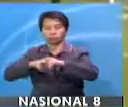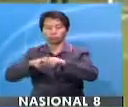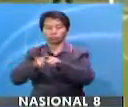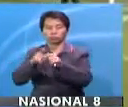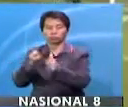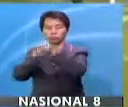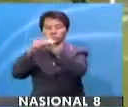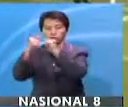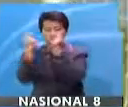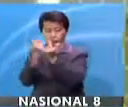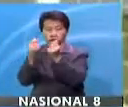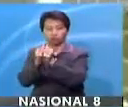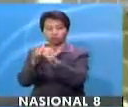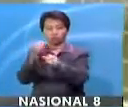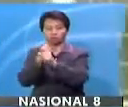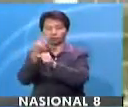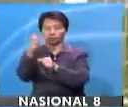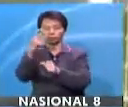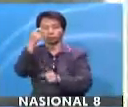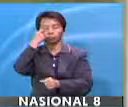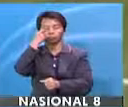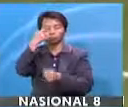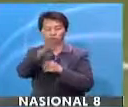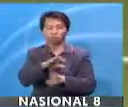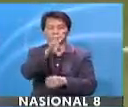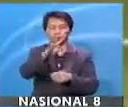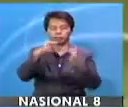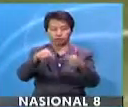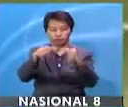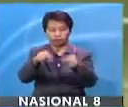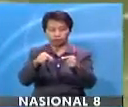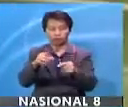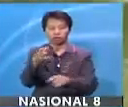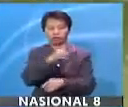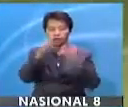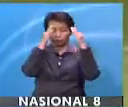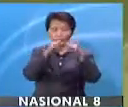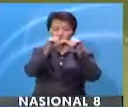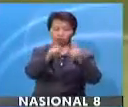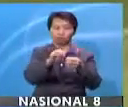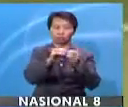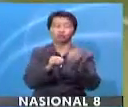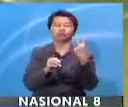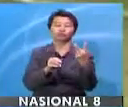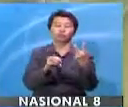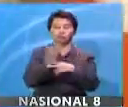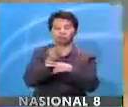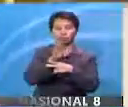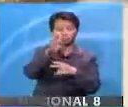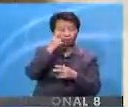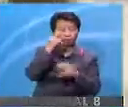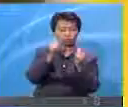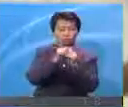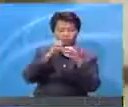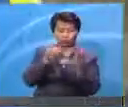selaku pendahulu kumpulan dengan Kuti 12 mata selepas empat perlawanan manakala Pahang kekal di tanggal kedua berkongsi Empat Mata bersama